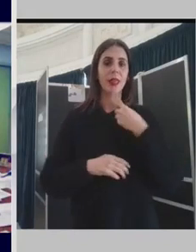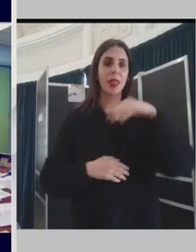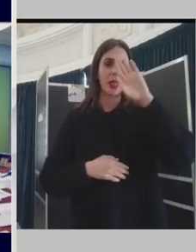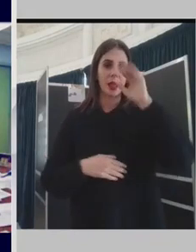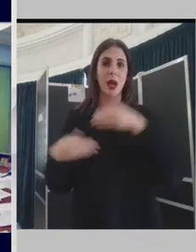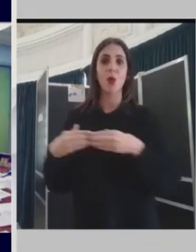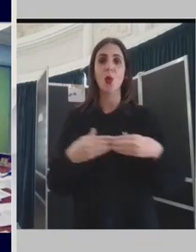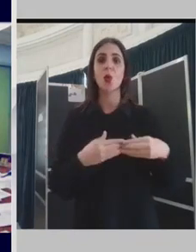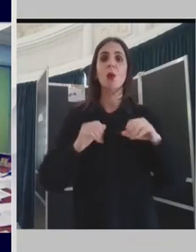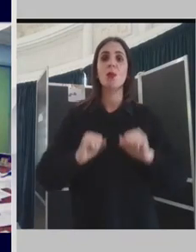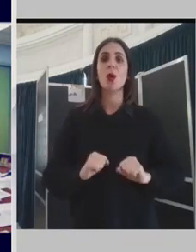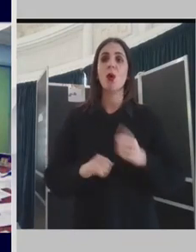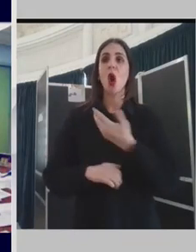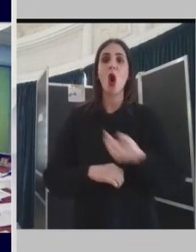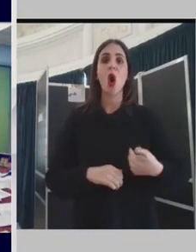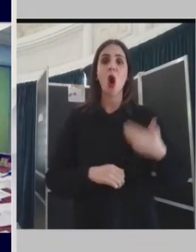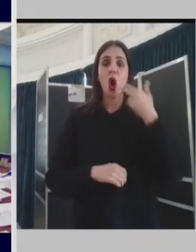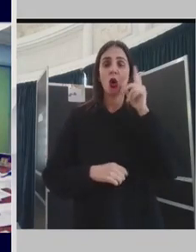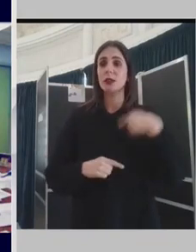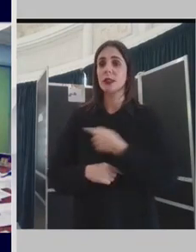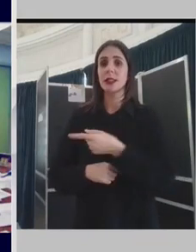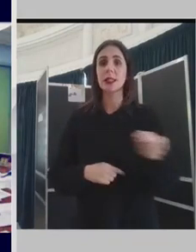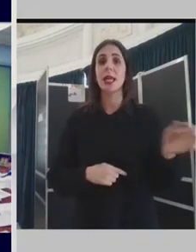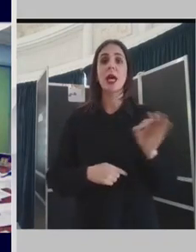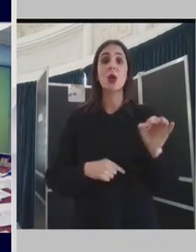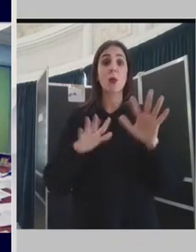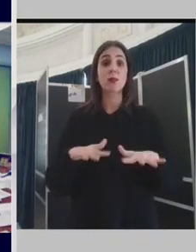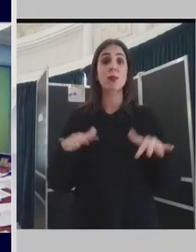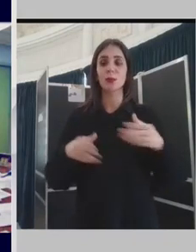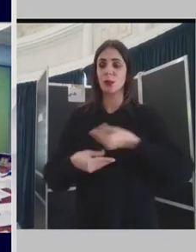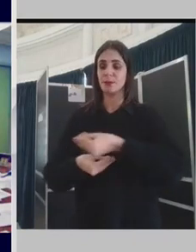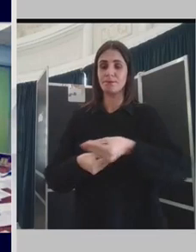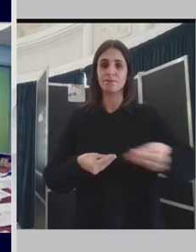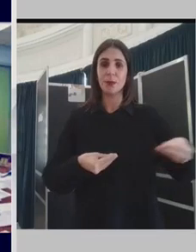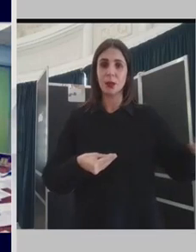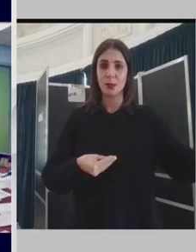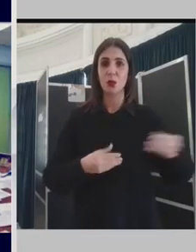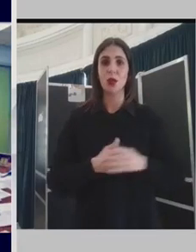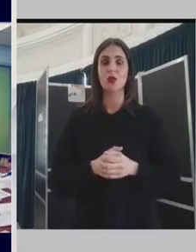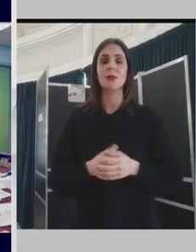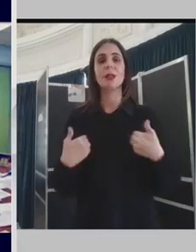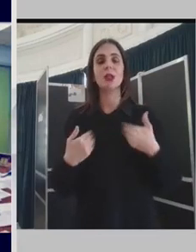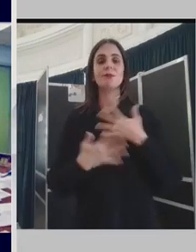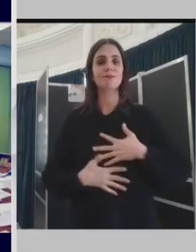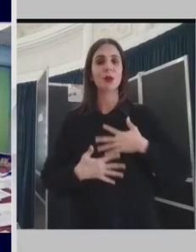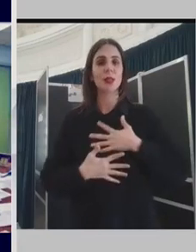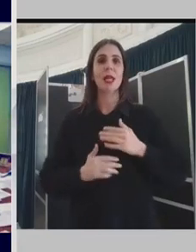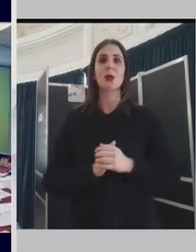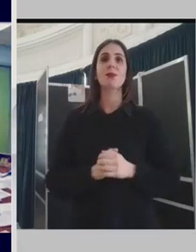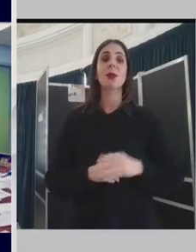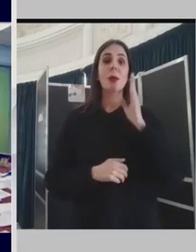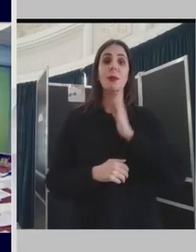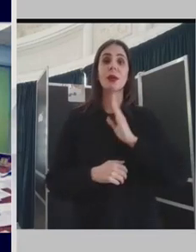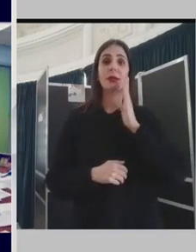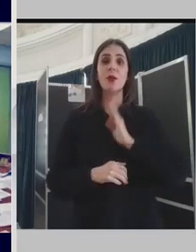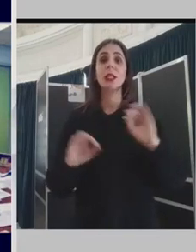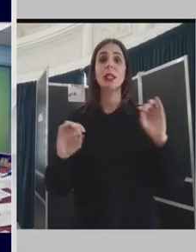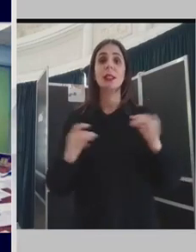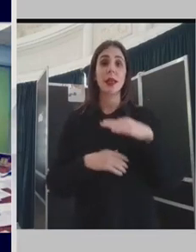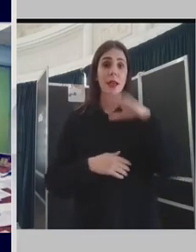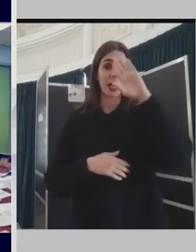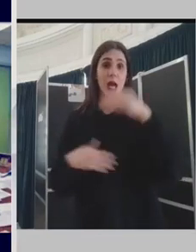li distribuiscono tra i consiglieri o il pubblico vuole prenderli, avrei piacere di questo. Quindi cortesemente, se i capigruppo